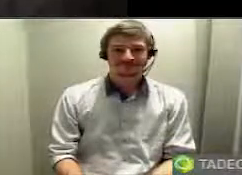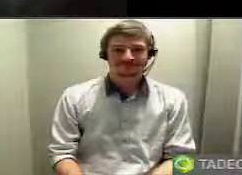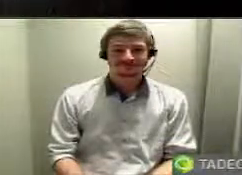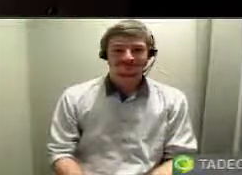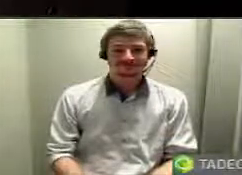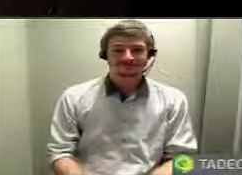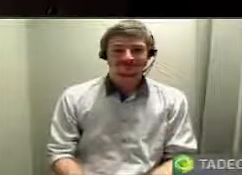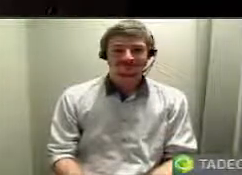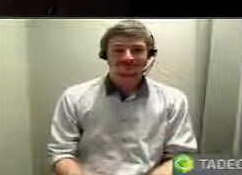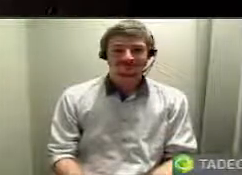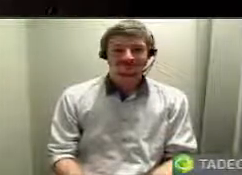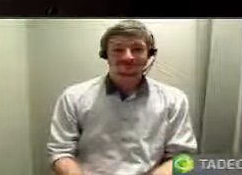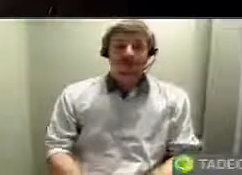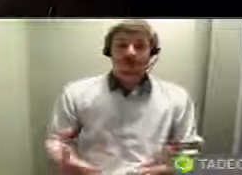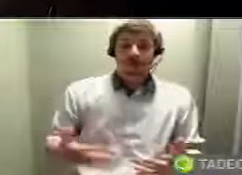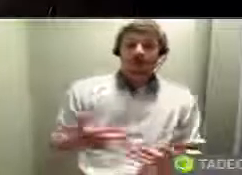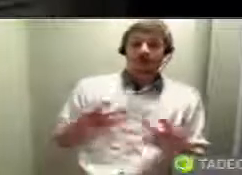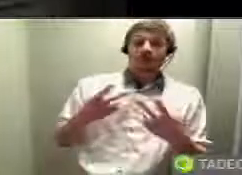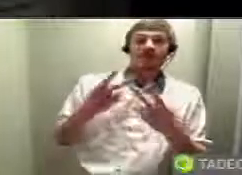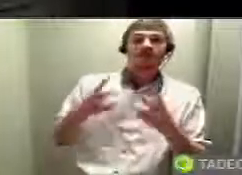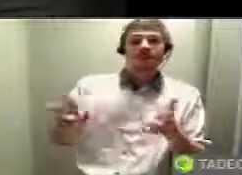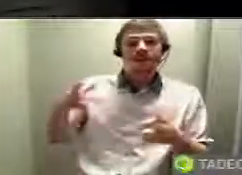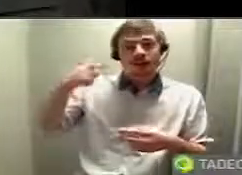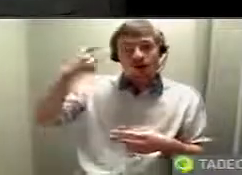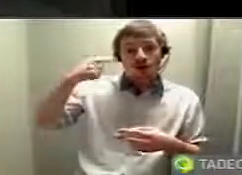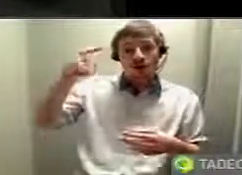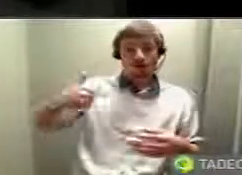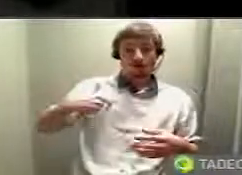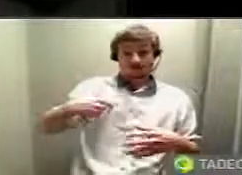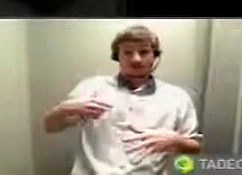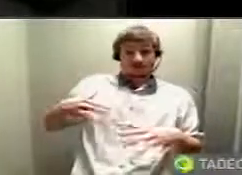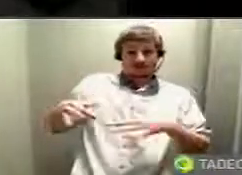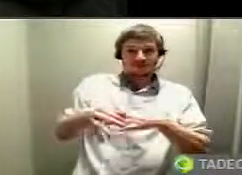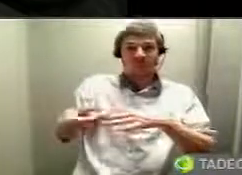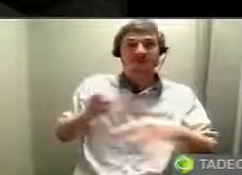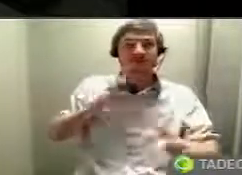Donc à la ville de Londres, ma femme elle est bretonne, elle est française, donc ça vient de